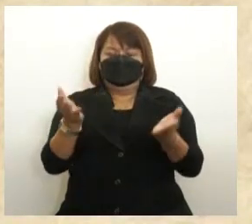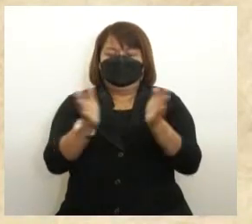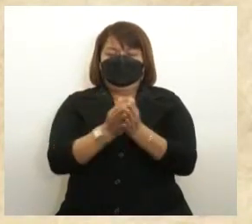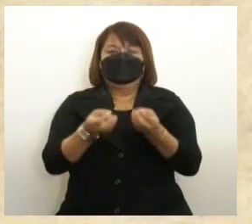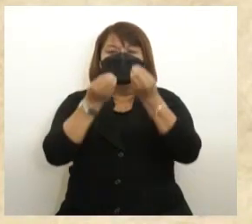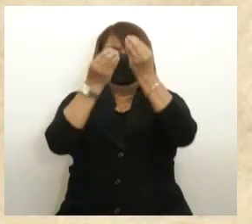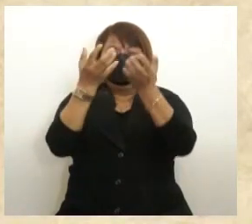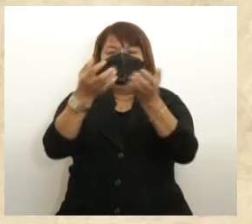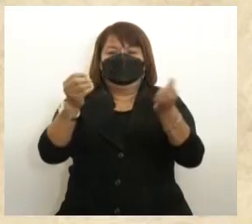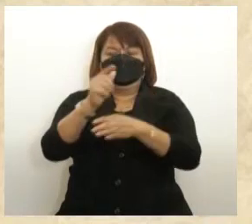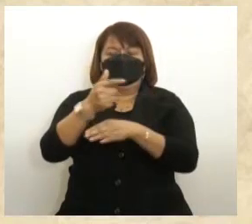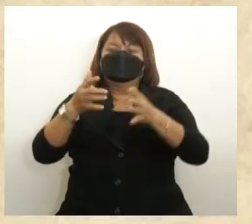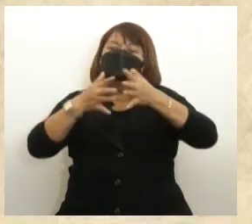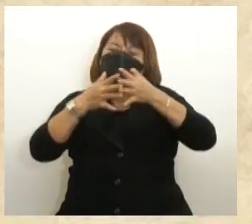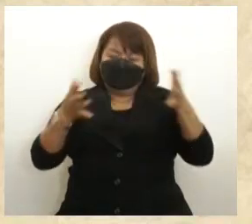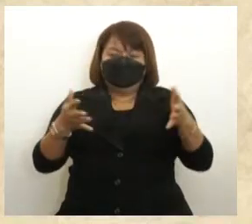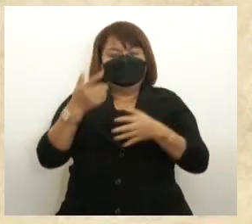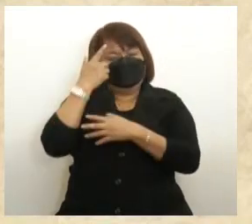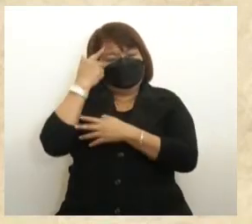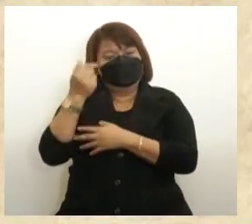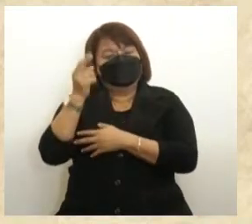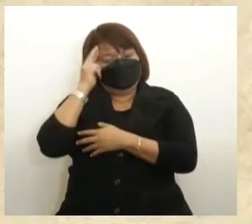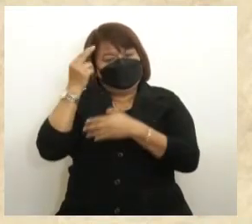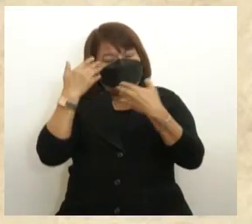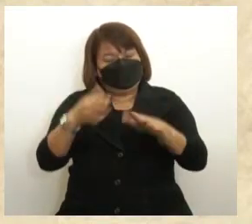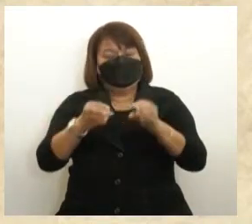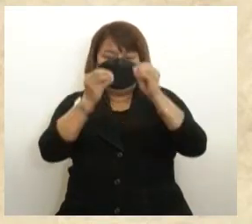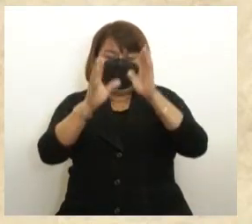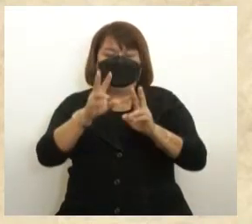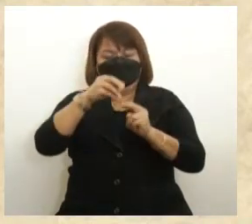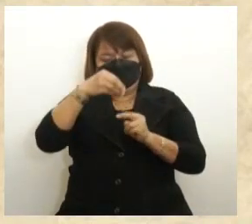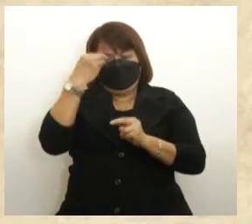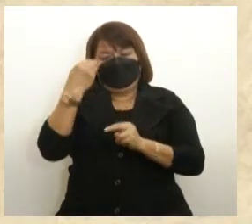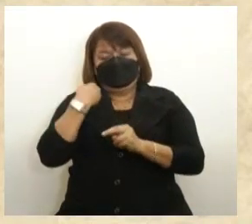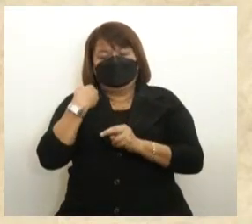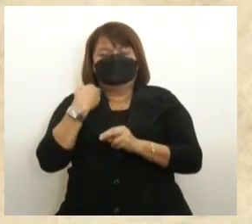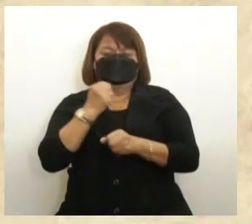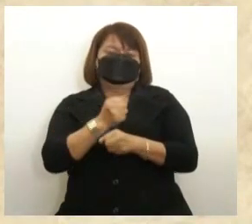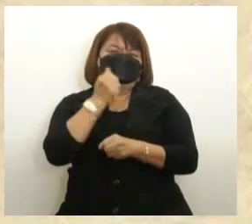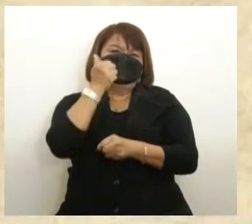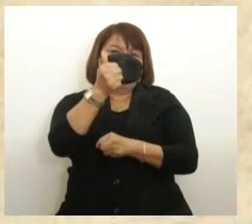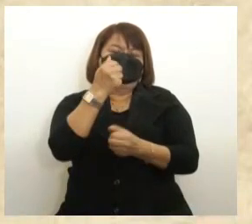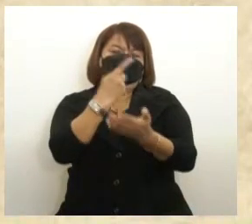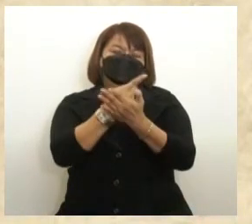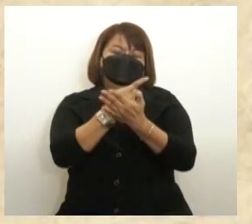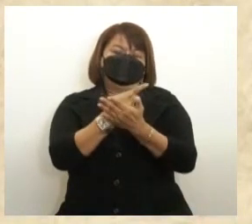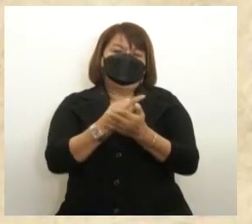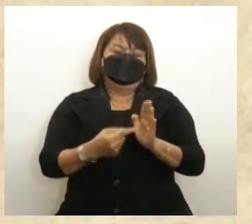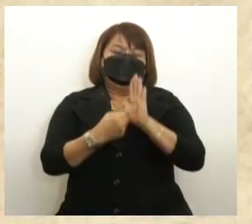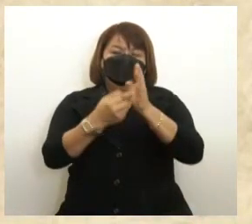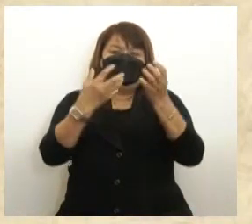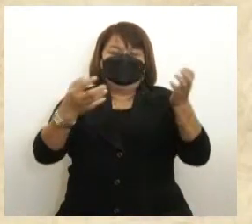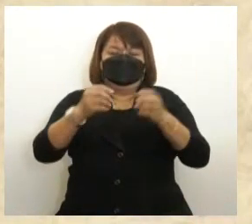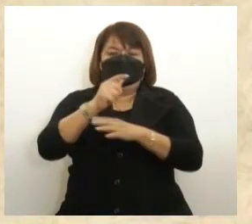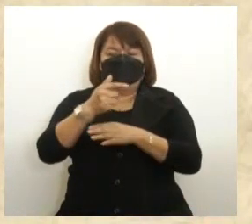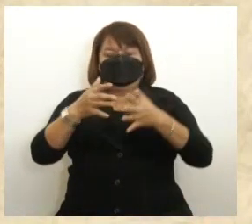กันเข้ามาเยอะๆนะคะเพราะว่าเรารู้อยู่แล้วทั้งคุณครูและนักเรียนมีศักยภาพนะคะในการที่จะนำเสนอผลงานกันอย่าง